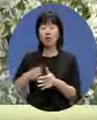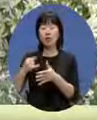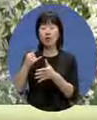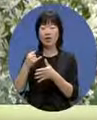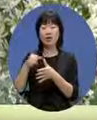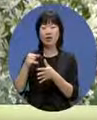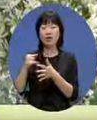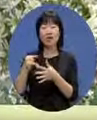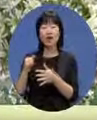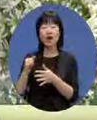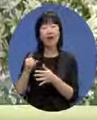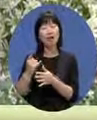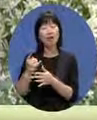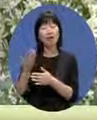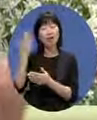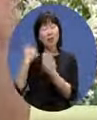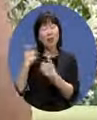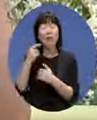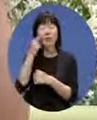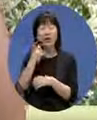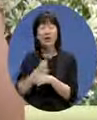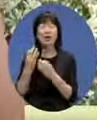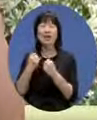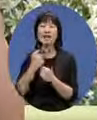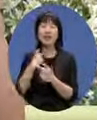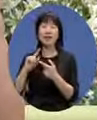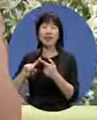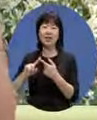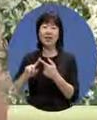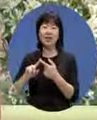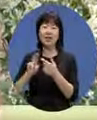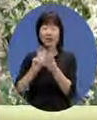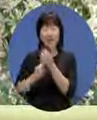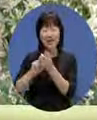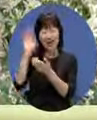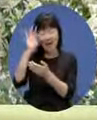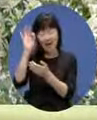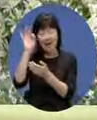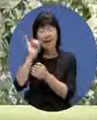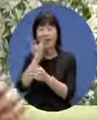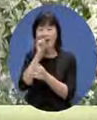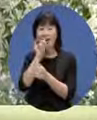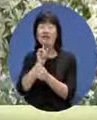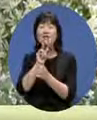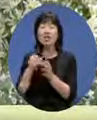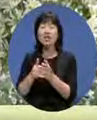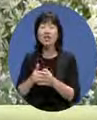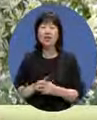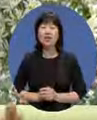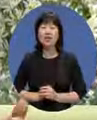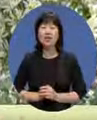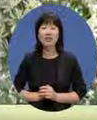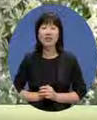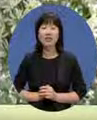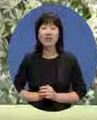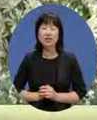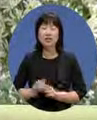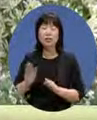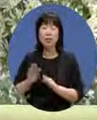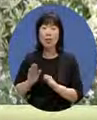안 해봤던 거 많이 해봤어요 수에 닫기도 해보고요 뭐야 그리거 뭐야지 꼬일